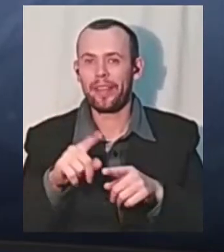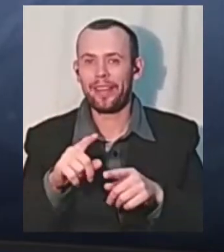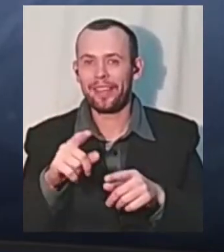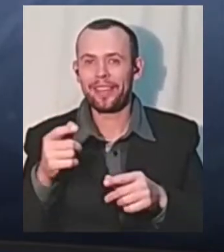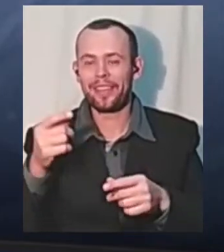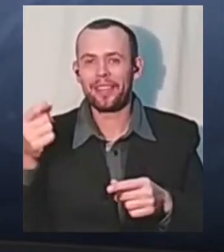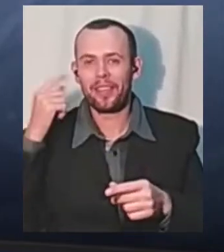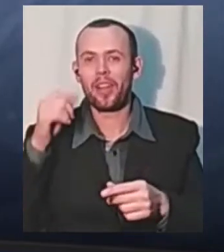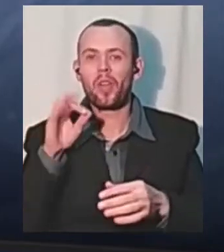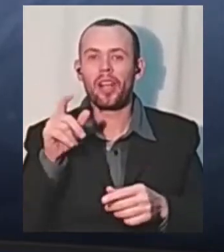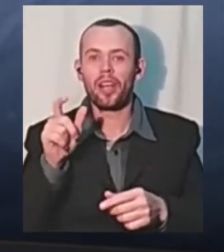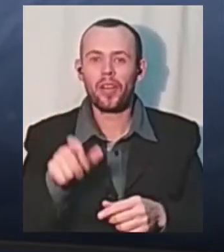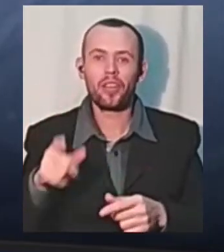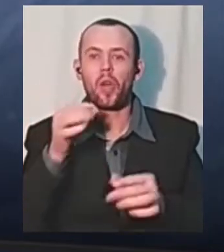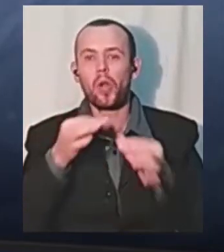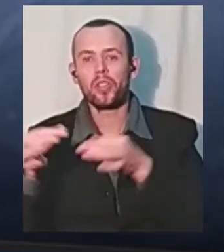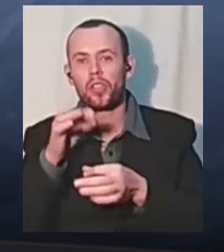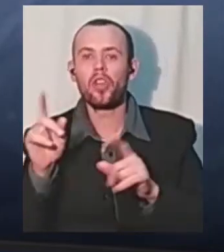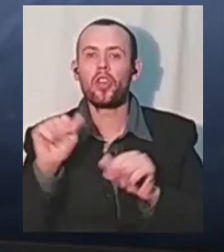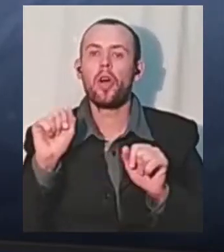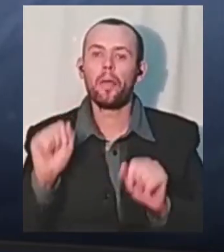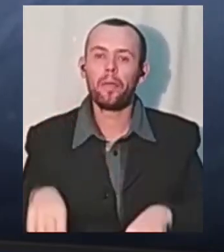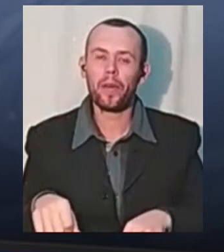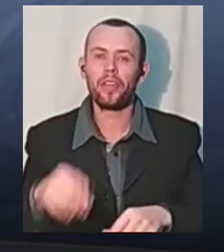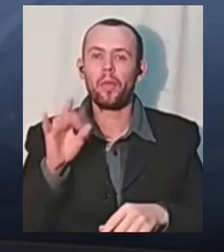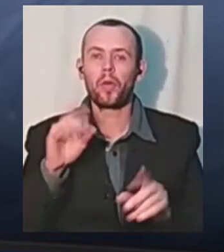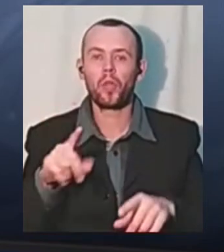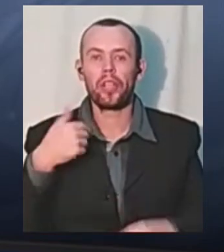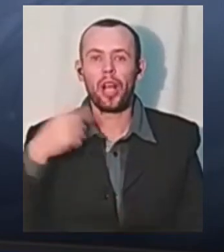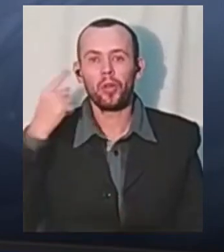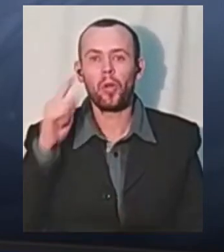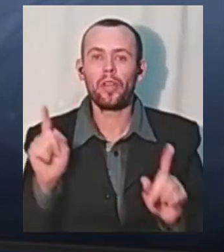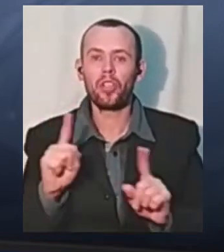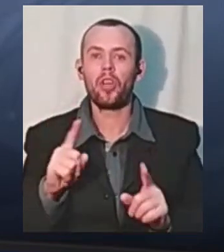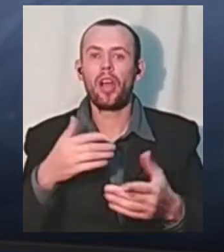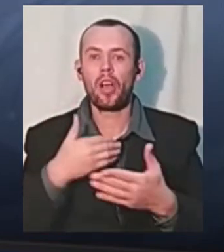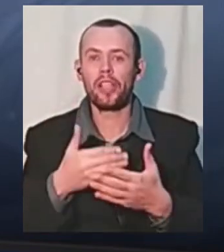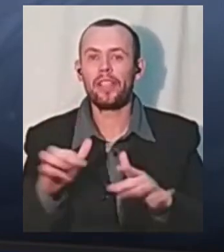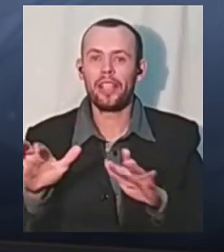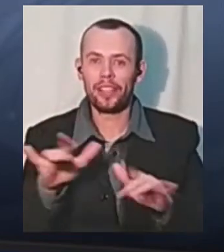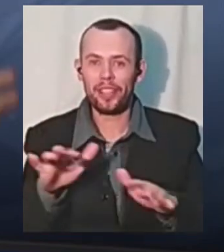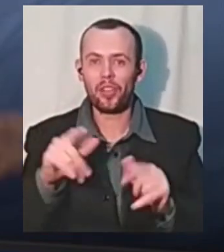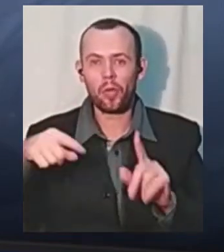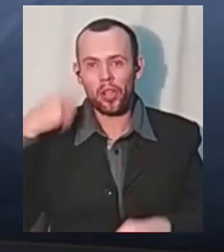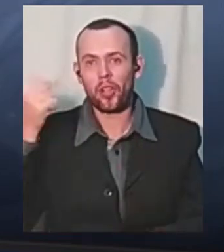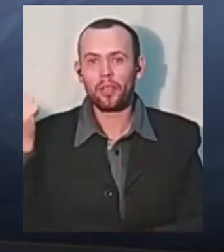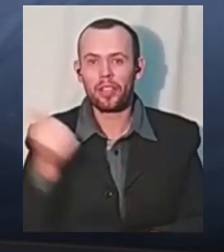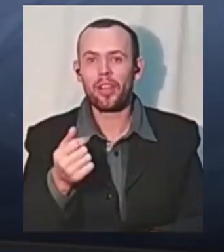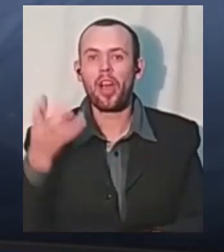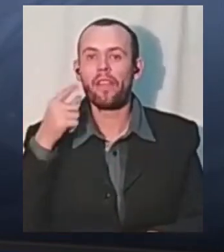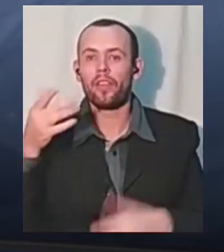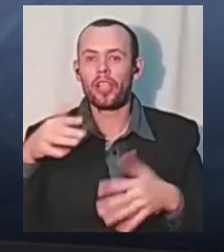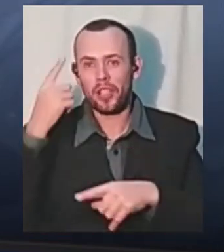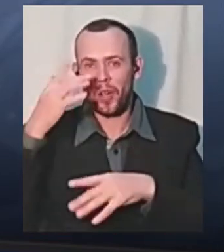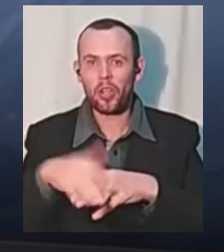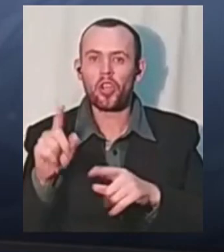люди дзвонять, консультуються, що можна зробити. Проте, я думаю, що активна діяльність буде вже на наступному тижні, коли вони вже зрозуміють, що